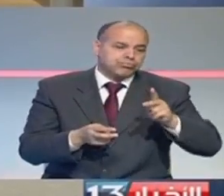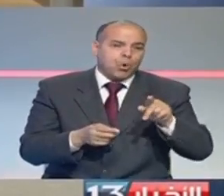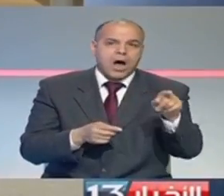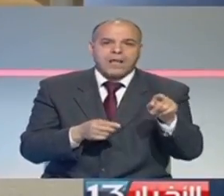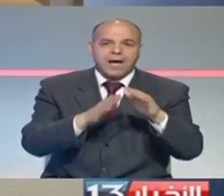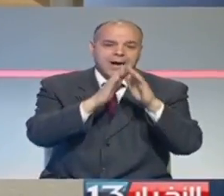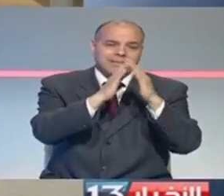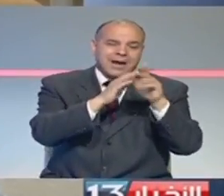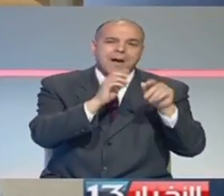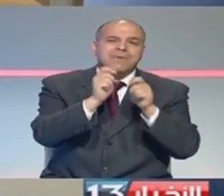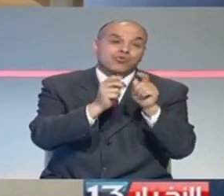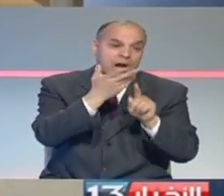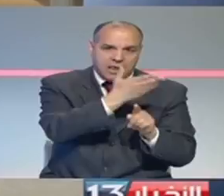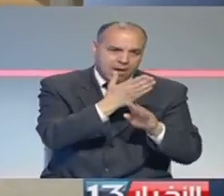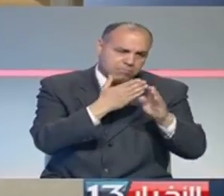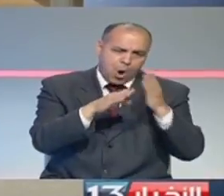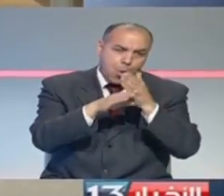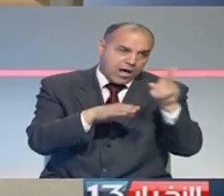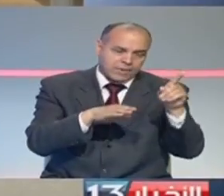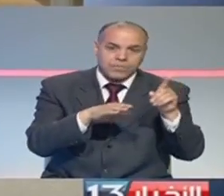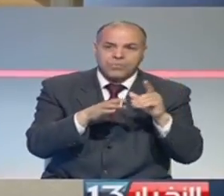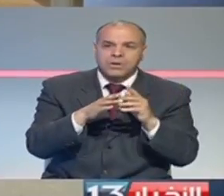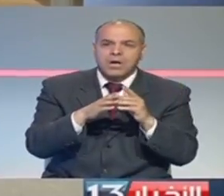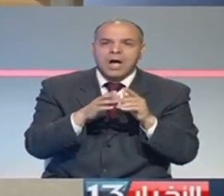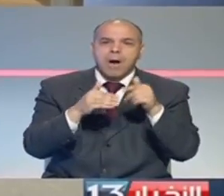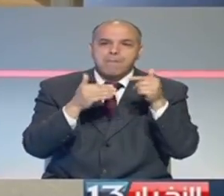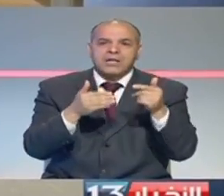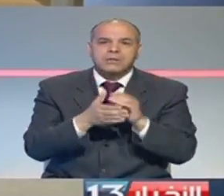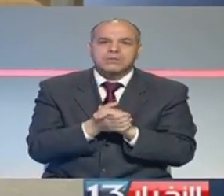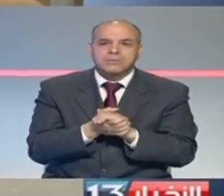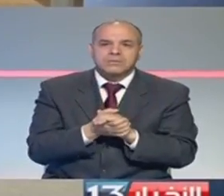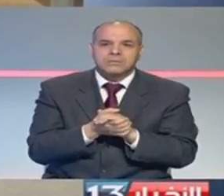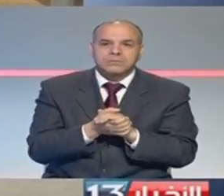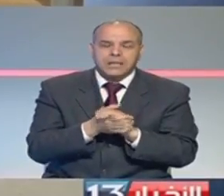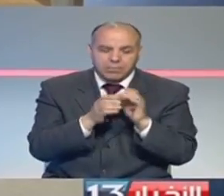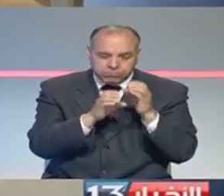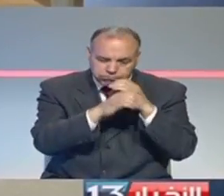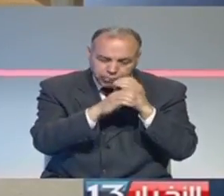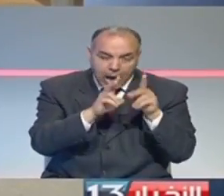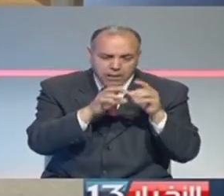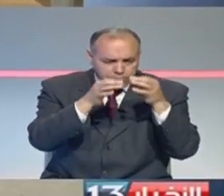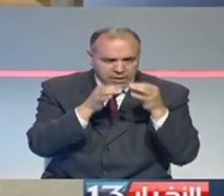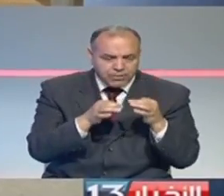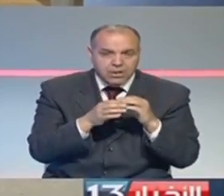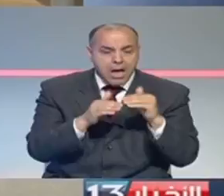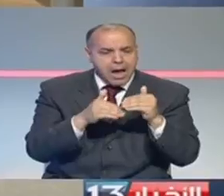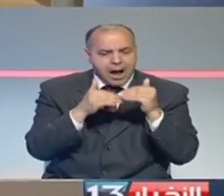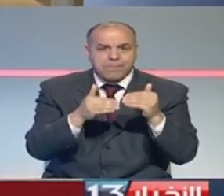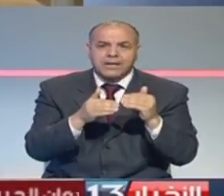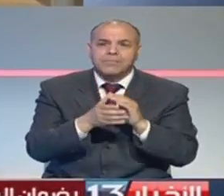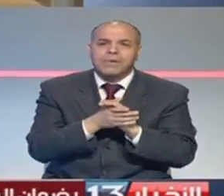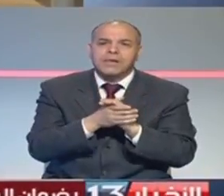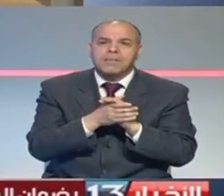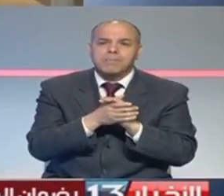اللي بينقال والى على جنب من هنا حتى لينا تصيروا ال ال ال التشخيص اكثر تفاصيل وتصير